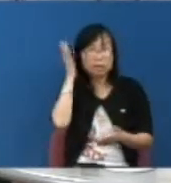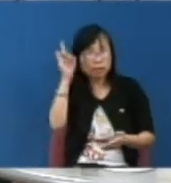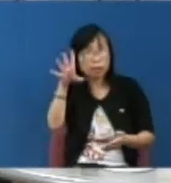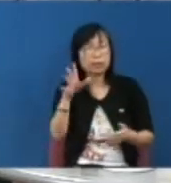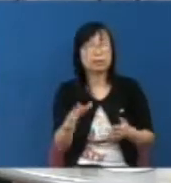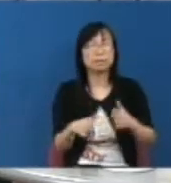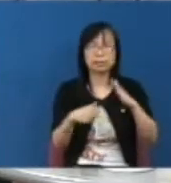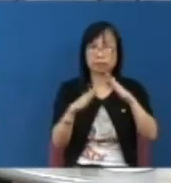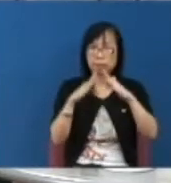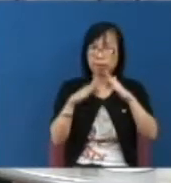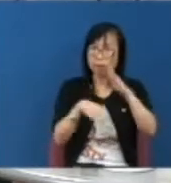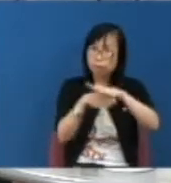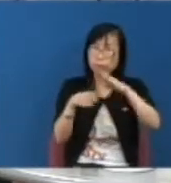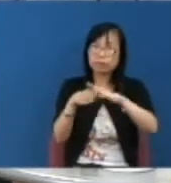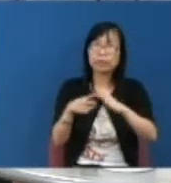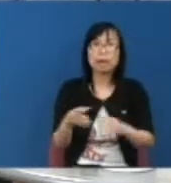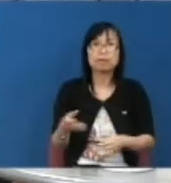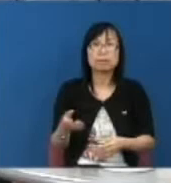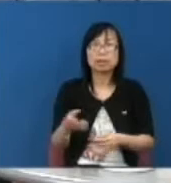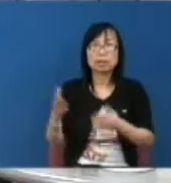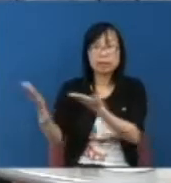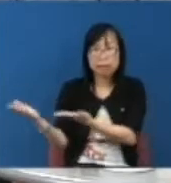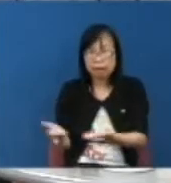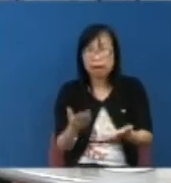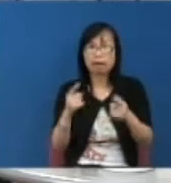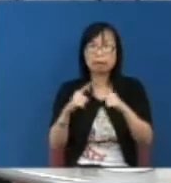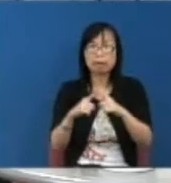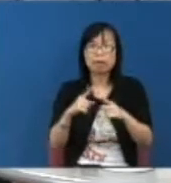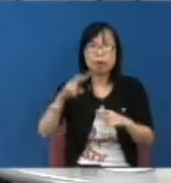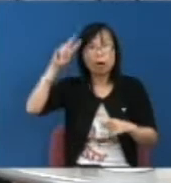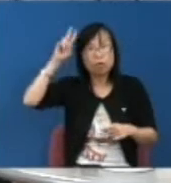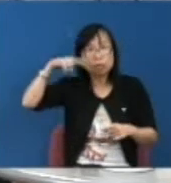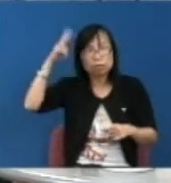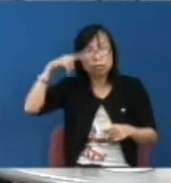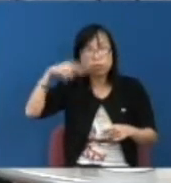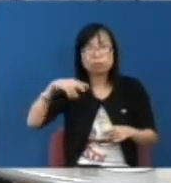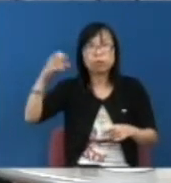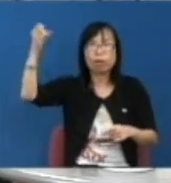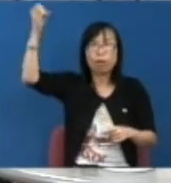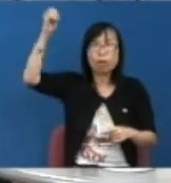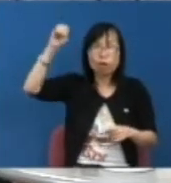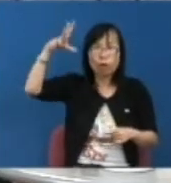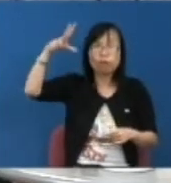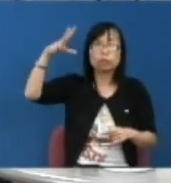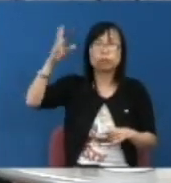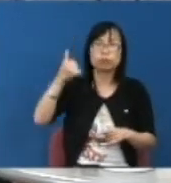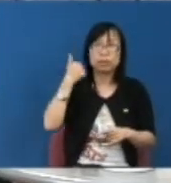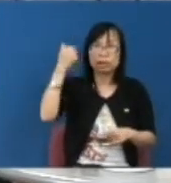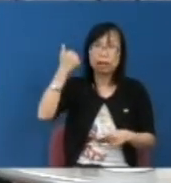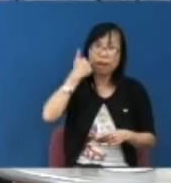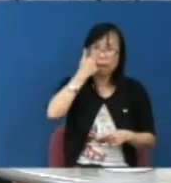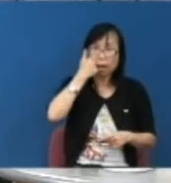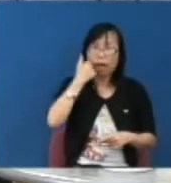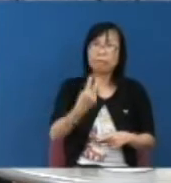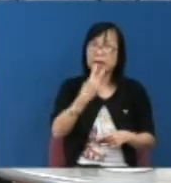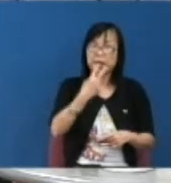間，他那些業客戶可能是24小時會開冷氣，因為他是租了個屋，可能在那裡度假